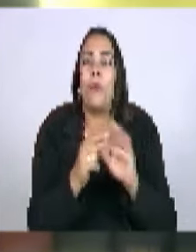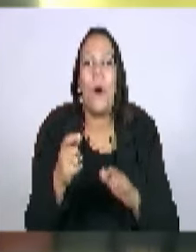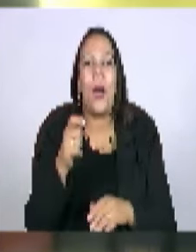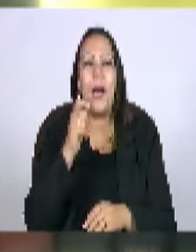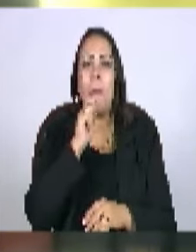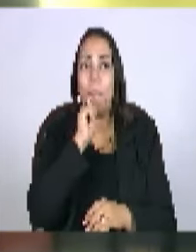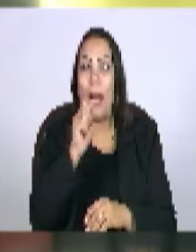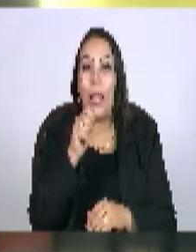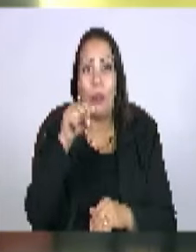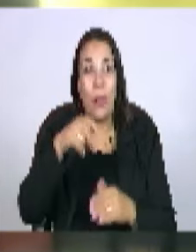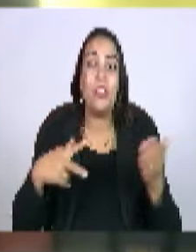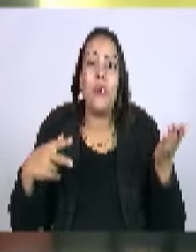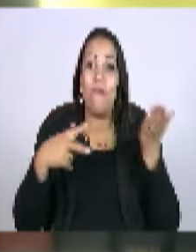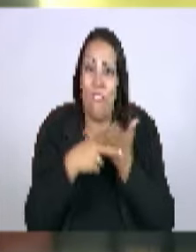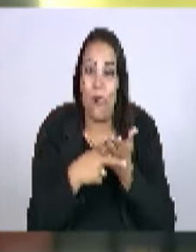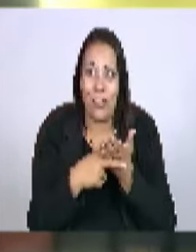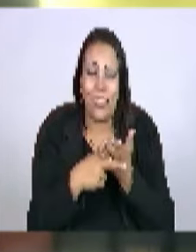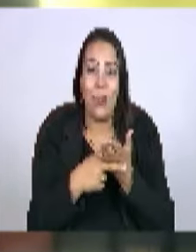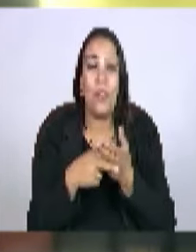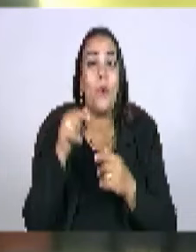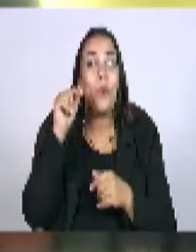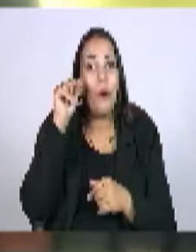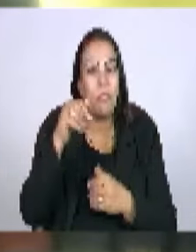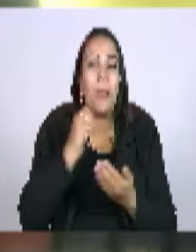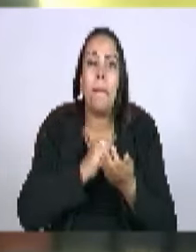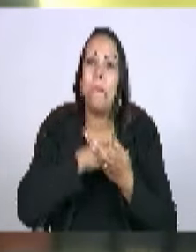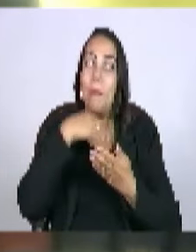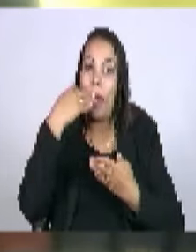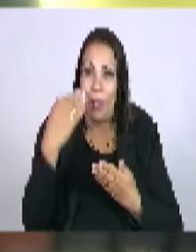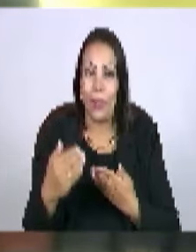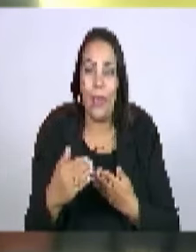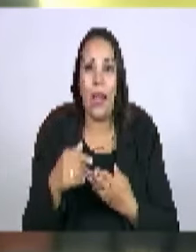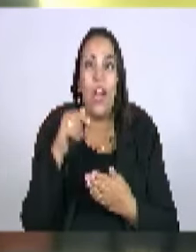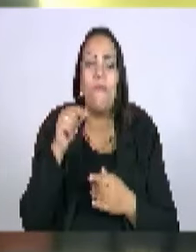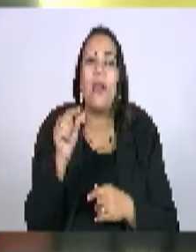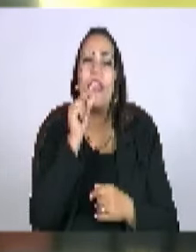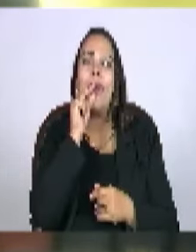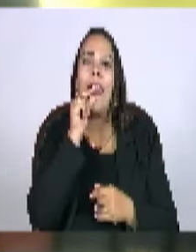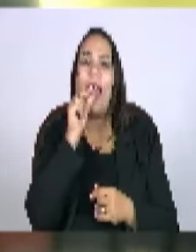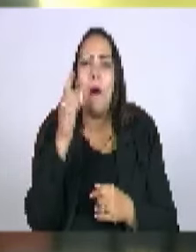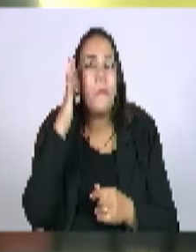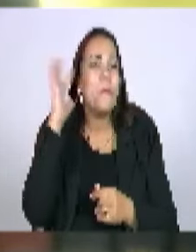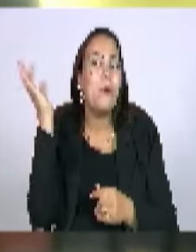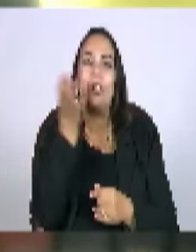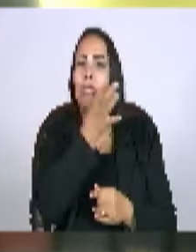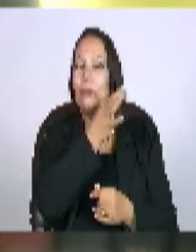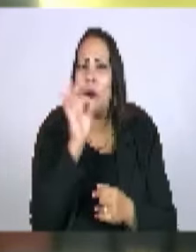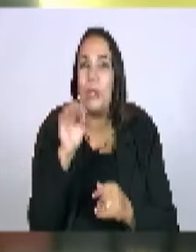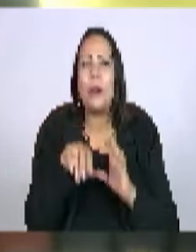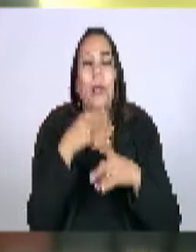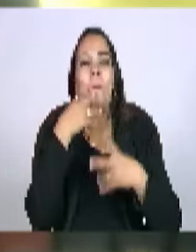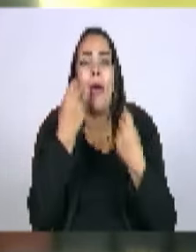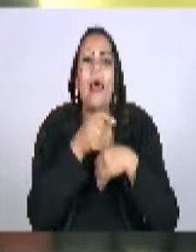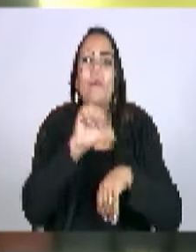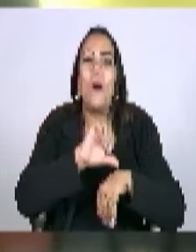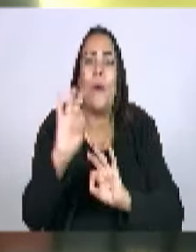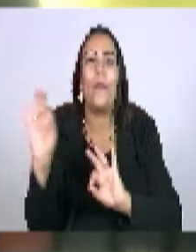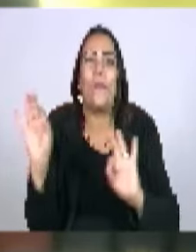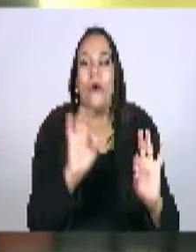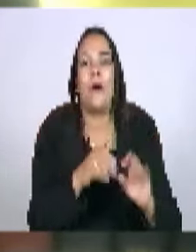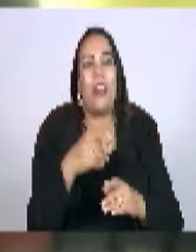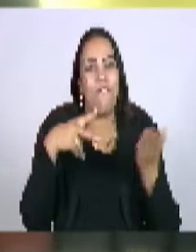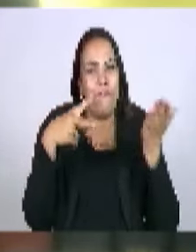بخل هنطلع لفاصل وعندنا بعديها قول مقصور ربما مش بعيد عن اللي احنا كنا بنتكلم عليه